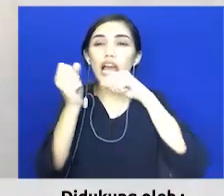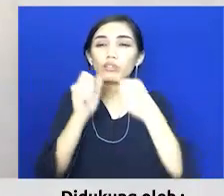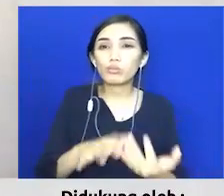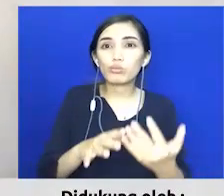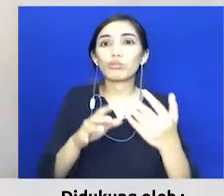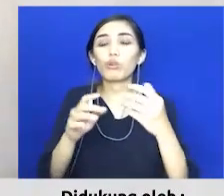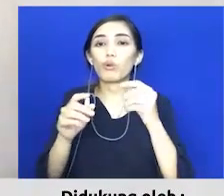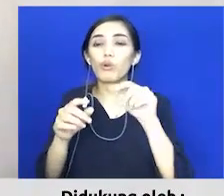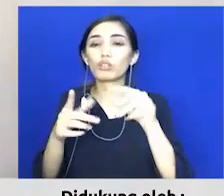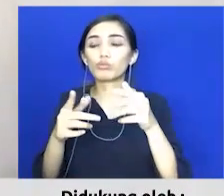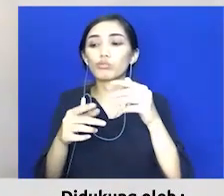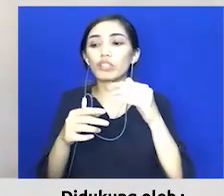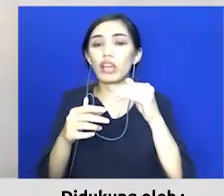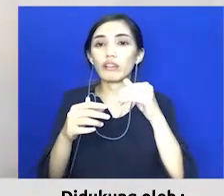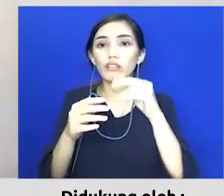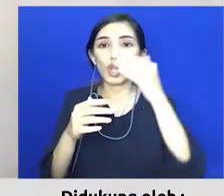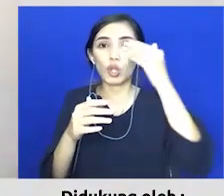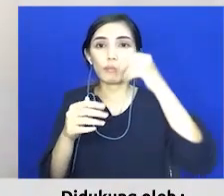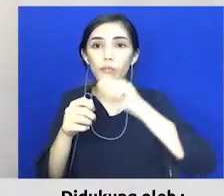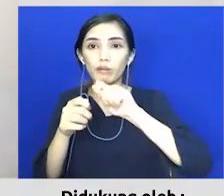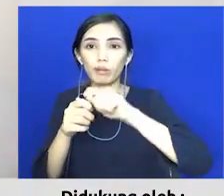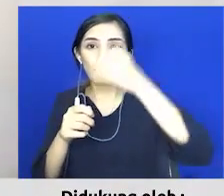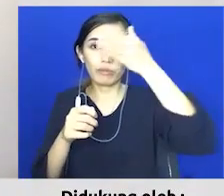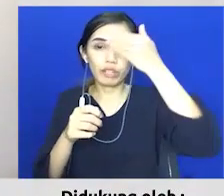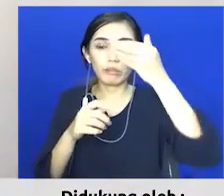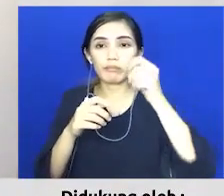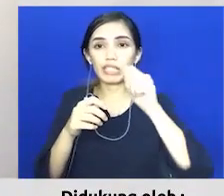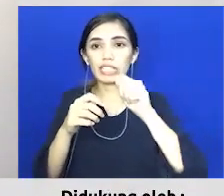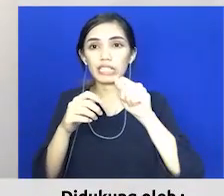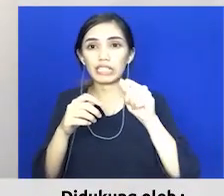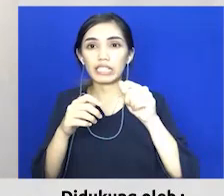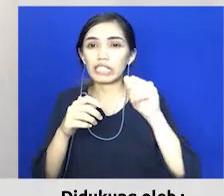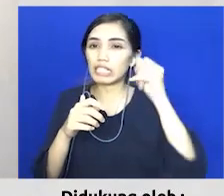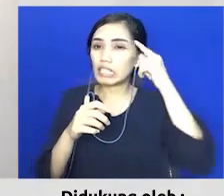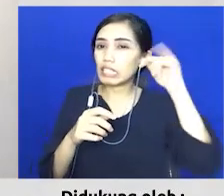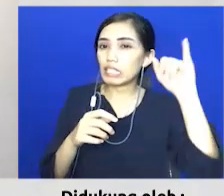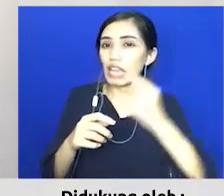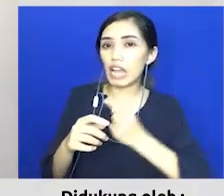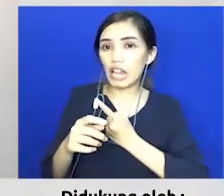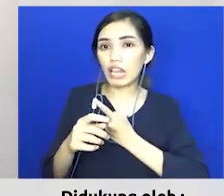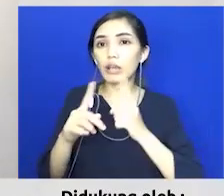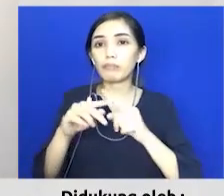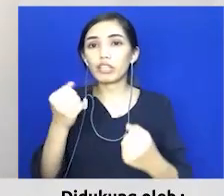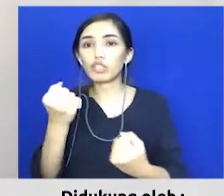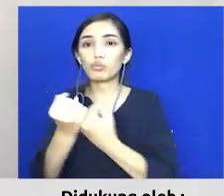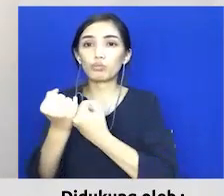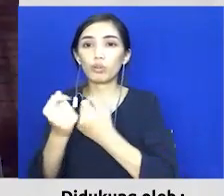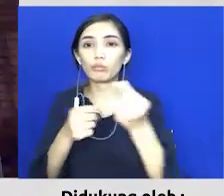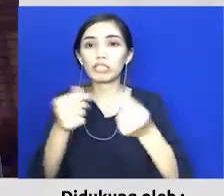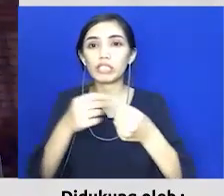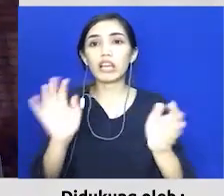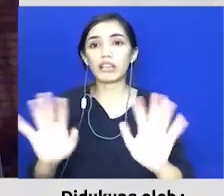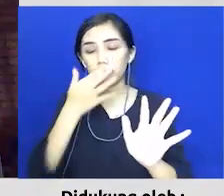ya. Ambil contoh yang namanya dahulu ada namanya Perawan Bali. Ya. Oh ya. Bali